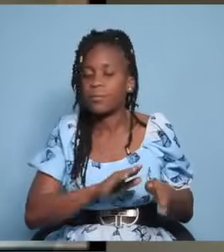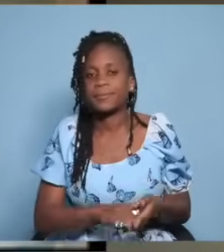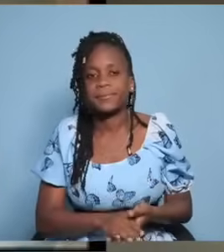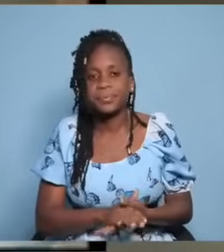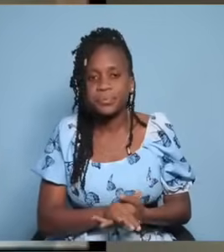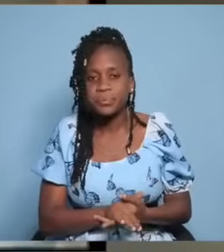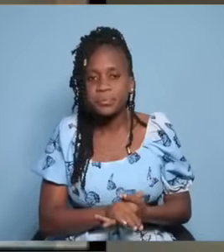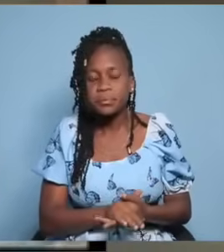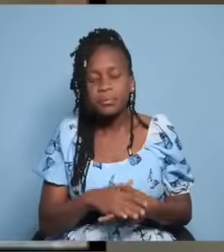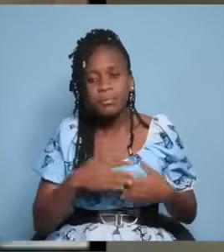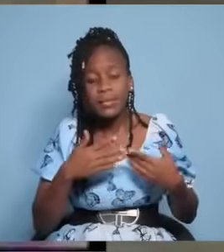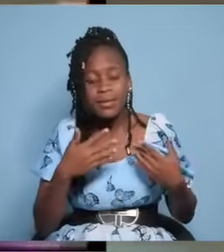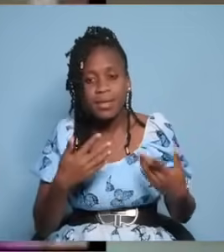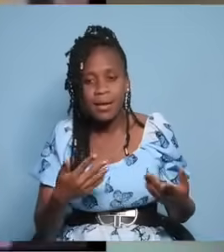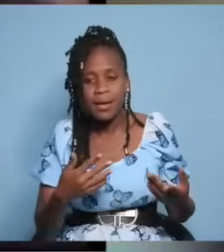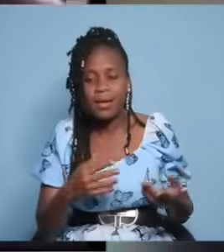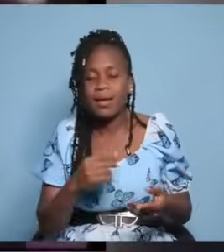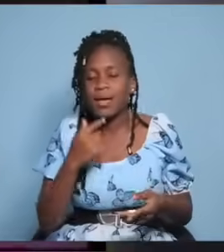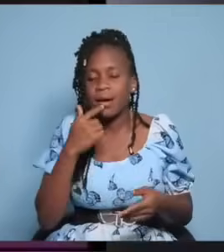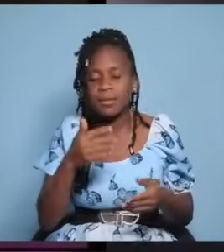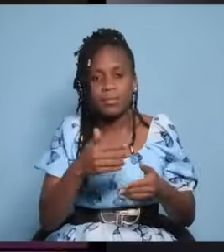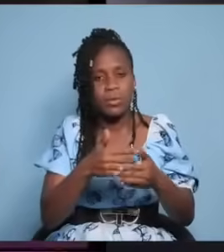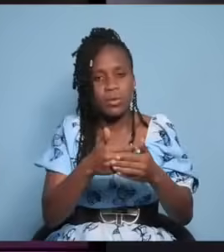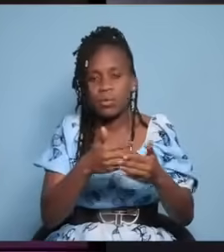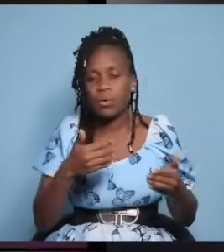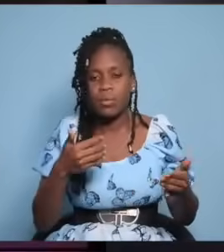Na jamaa akasema kwamba niliwaza,